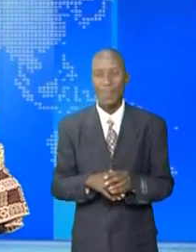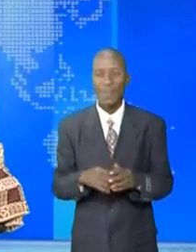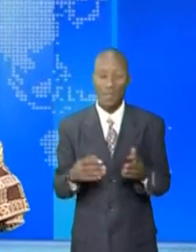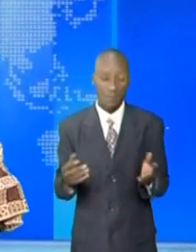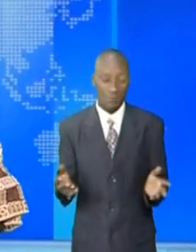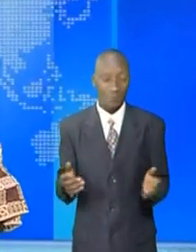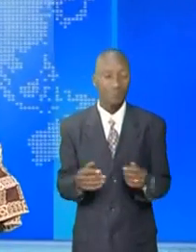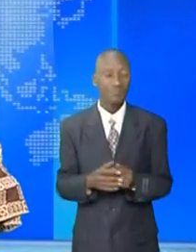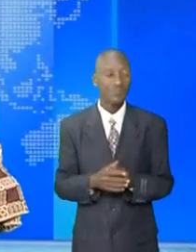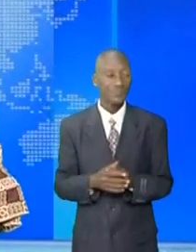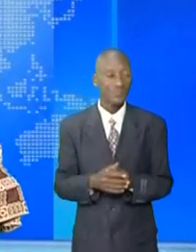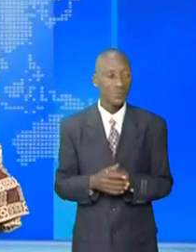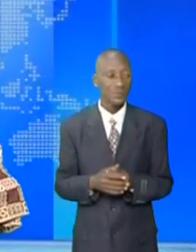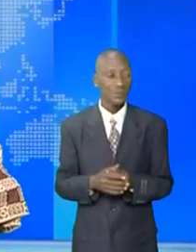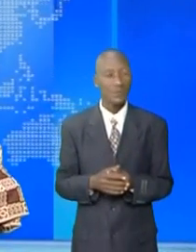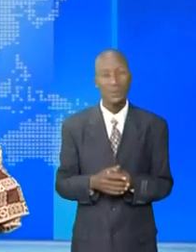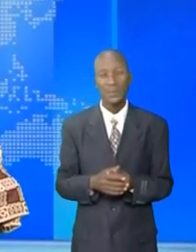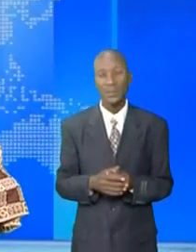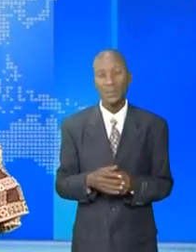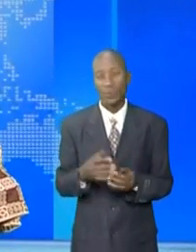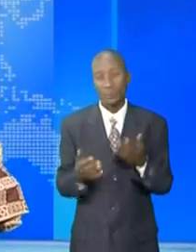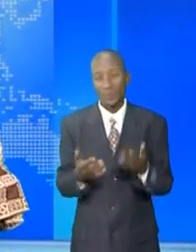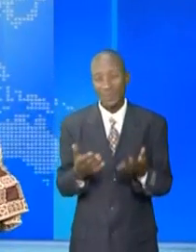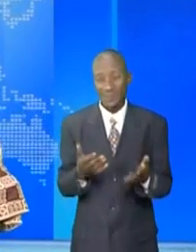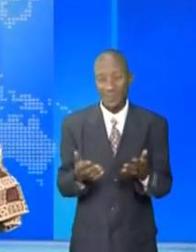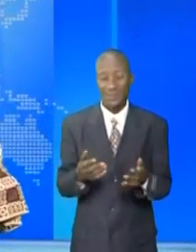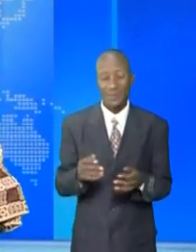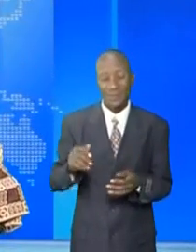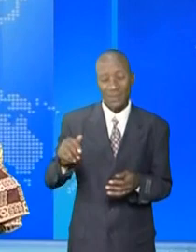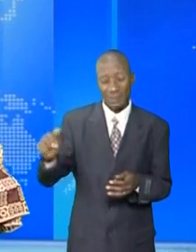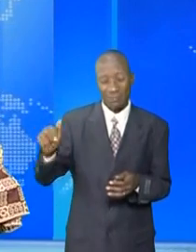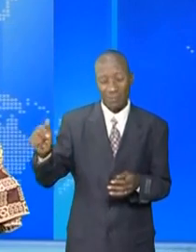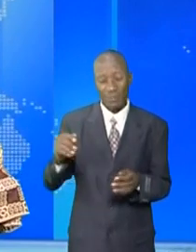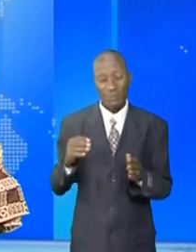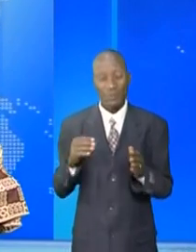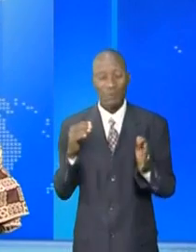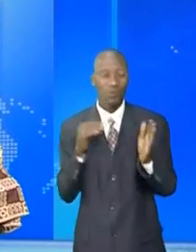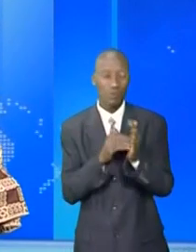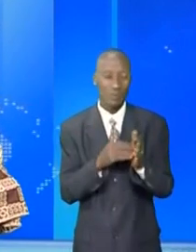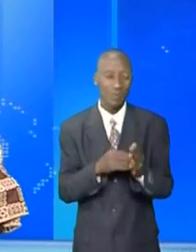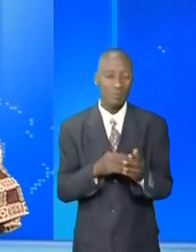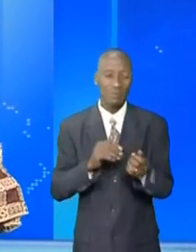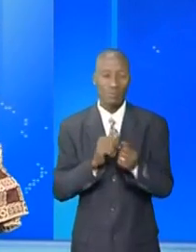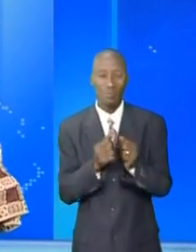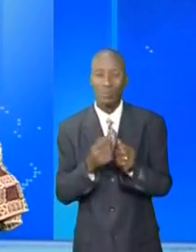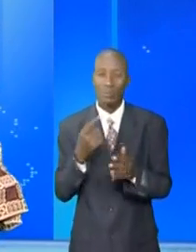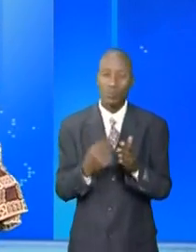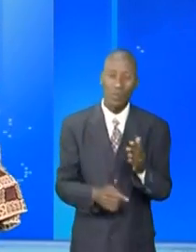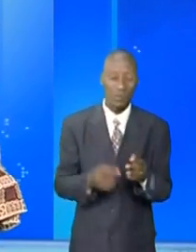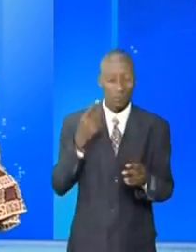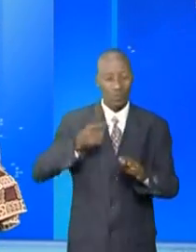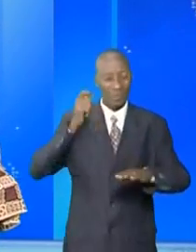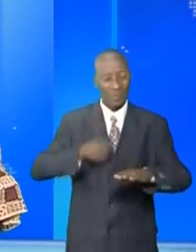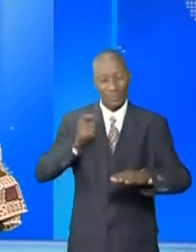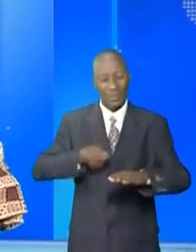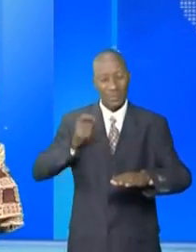affectations ou des promotions en grade pour les magistrats, soit des nominations au sein du gouvernement en formation dans